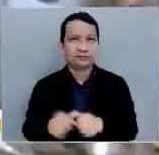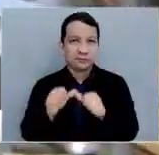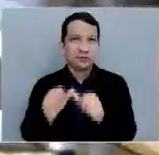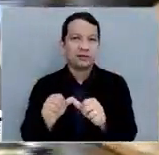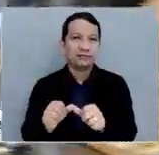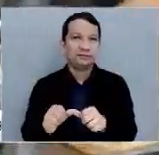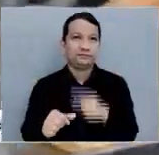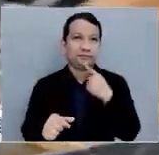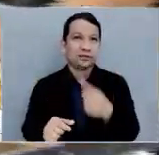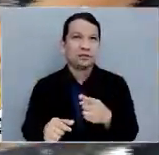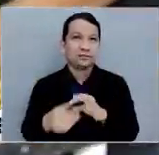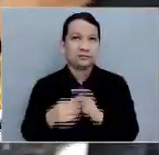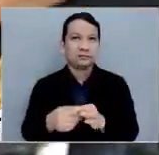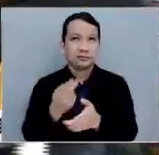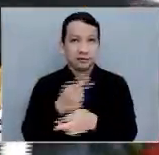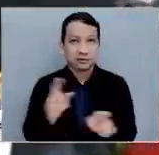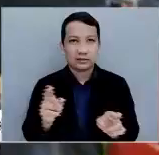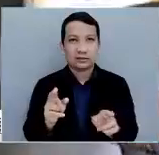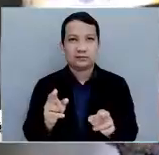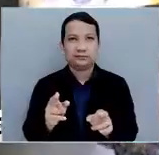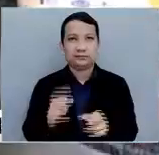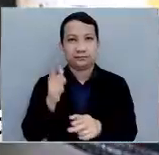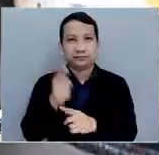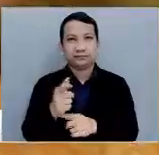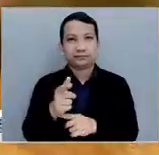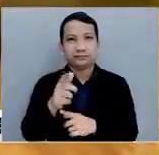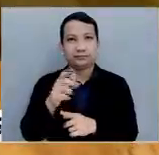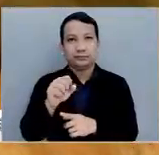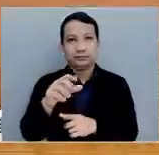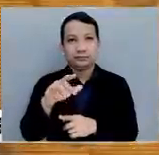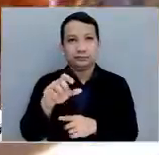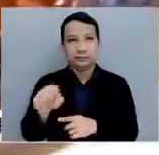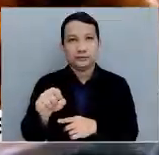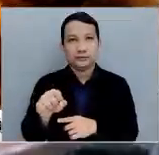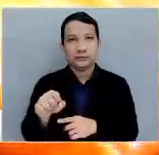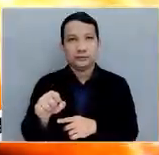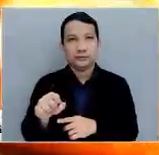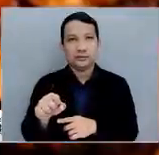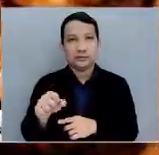And speaking of unlimited, bukod sa Samgyup na Unlimited,